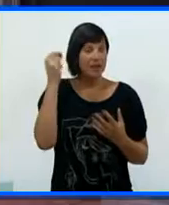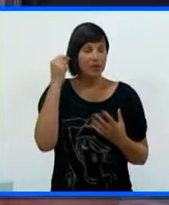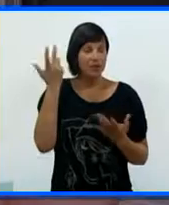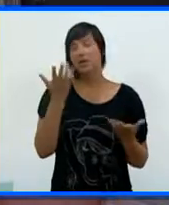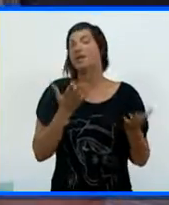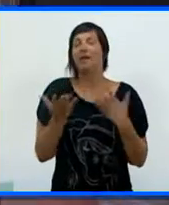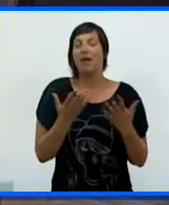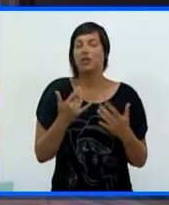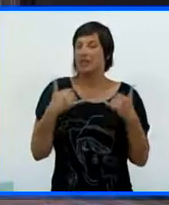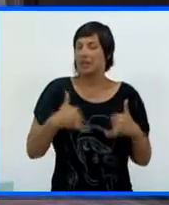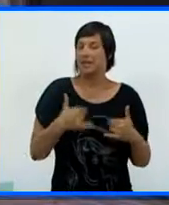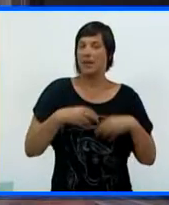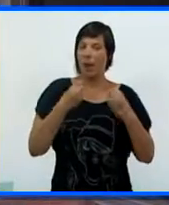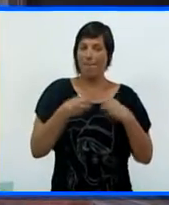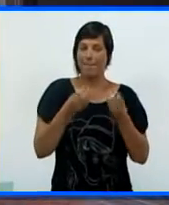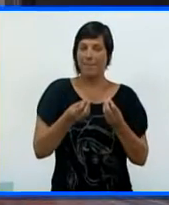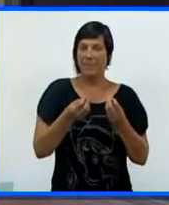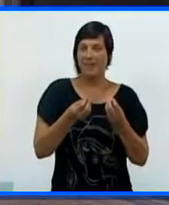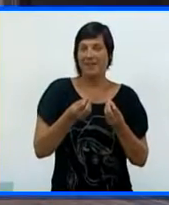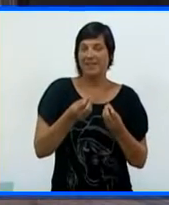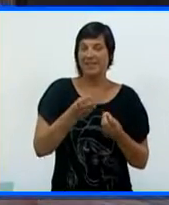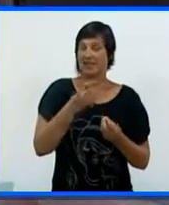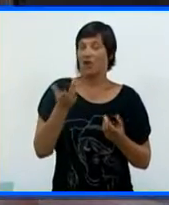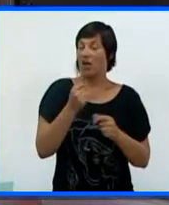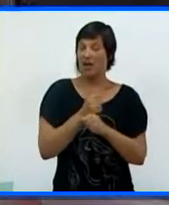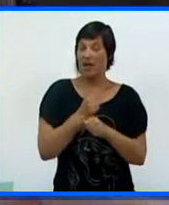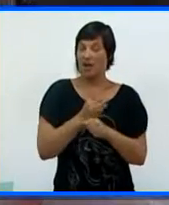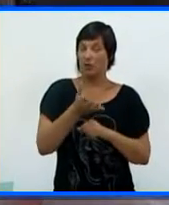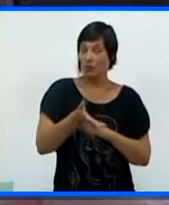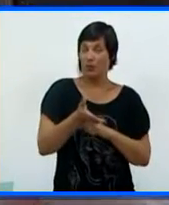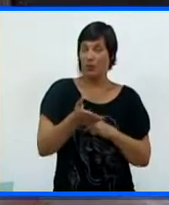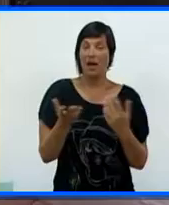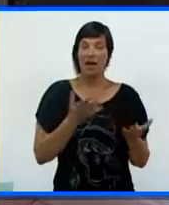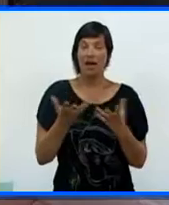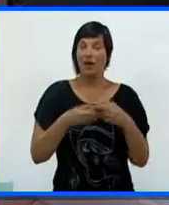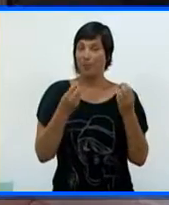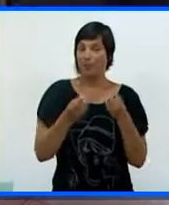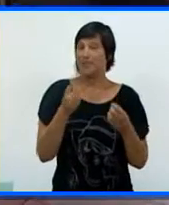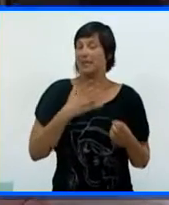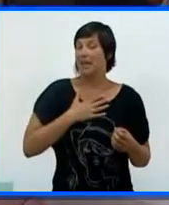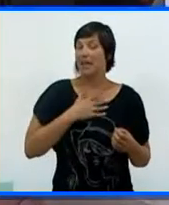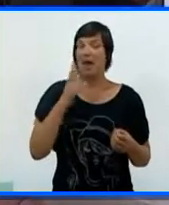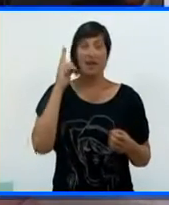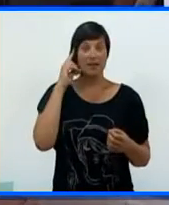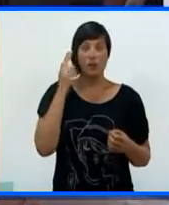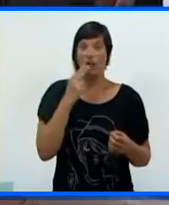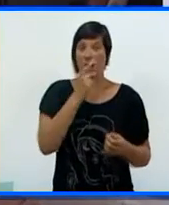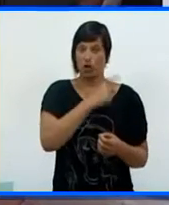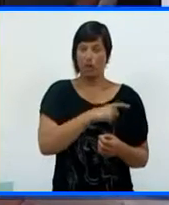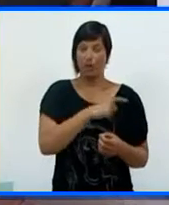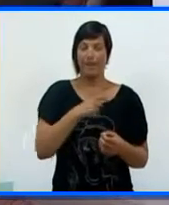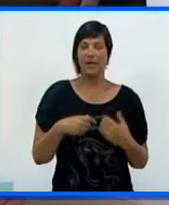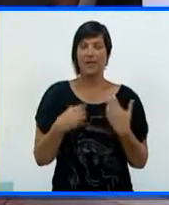čuješ. I kako će sad objasniti ono ženskoj koja radi unutra ili muški, kako će objasniti da ja ne čuje, da sam gluha